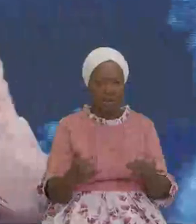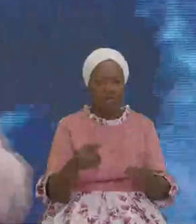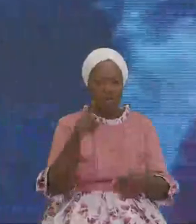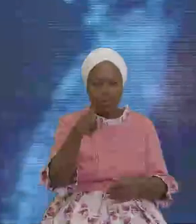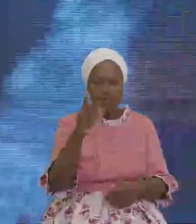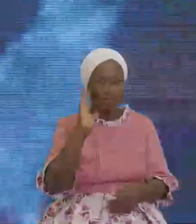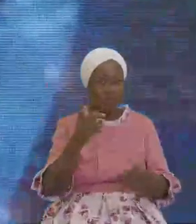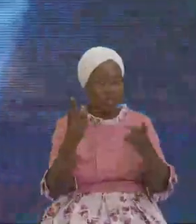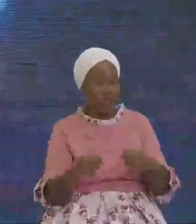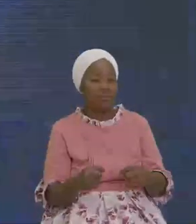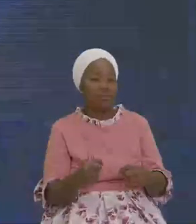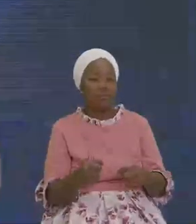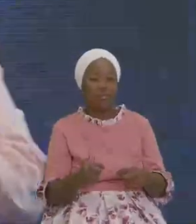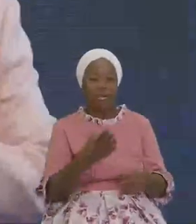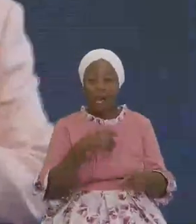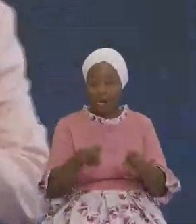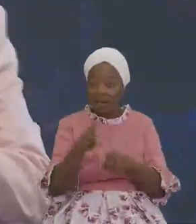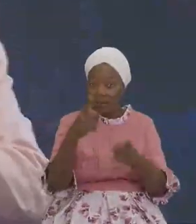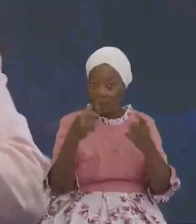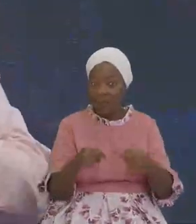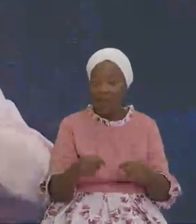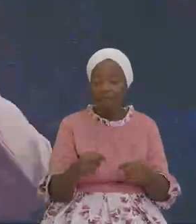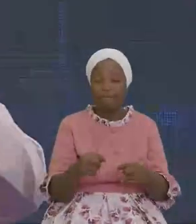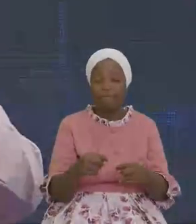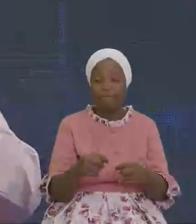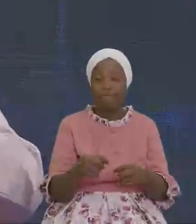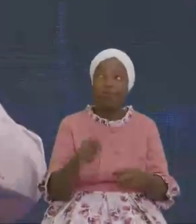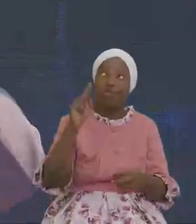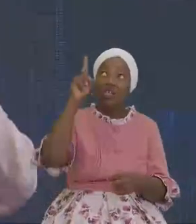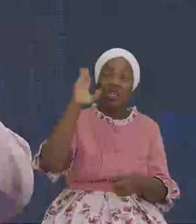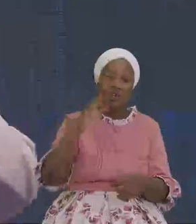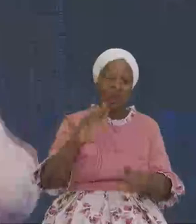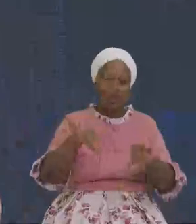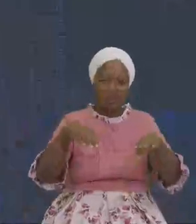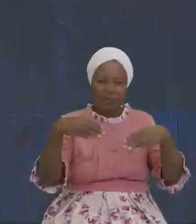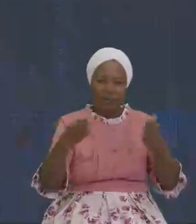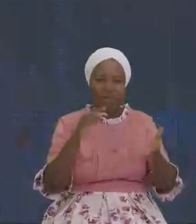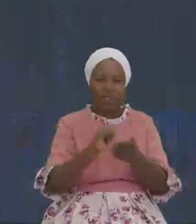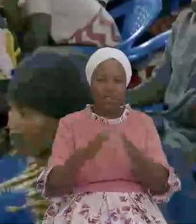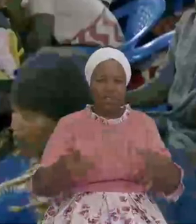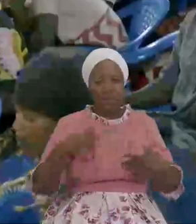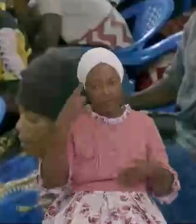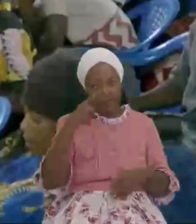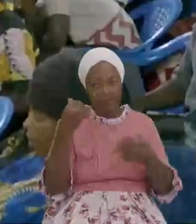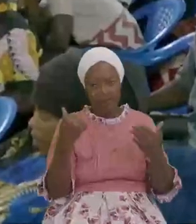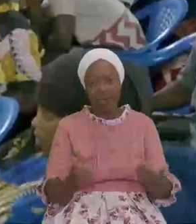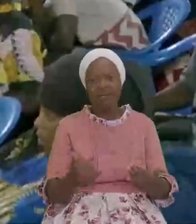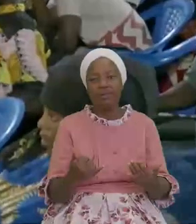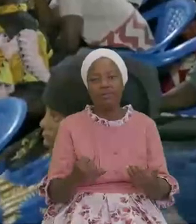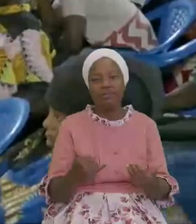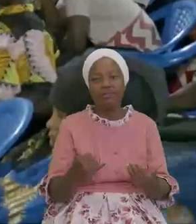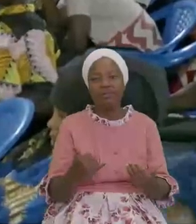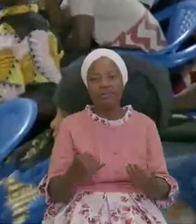Il t'appelle maintenant. Tu vas venir et comme tu viens, il